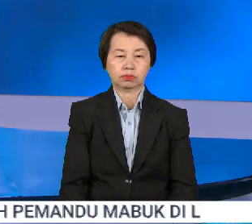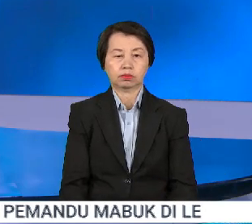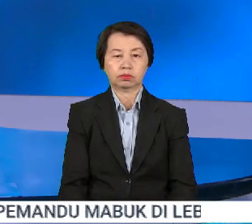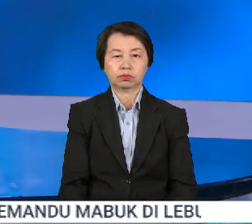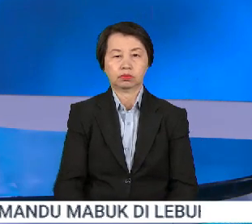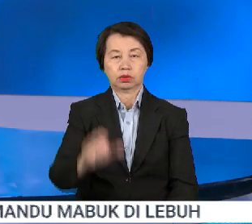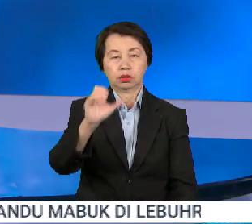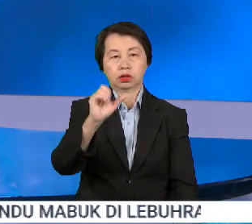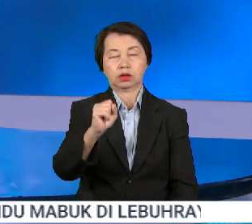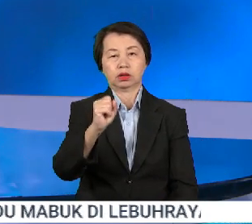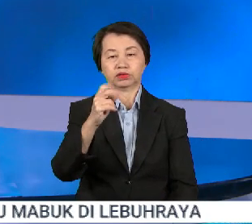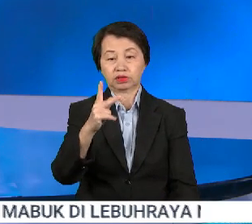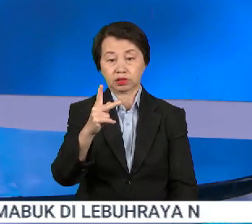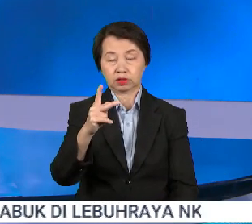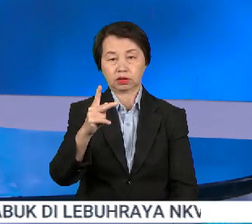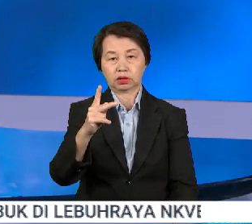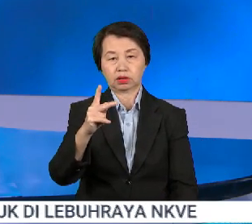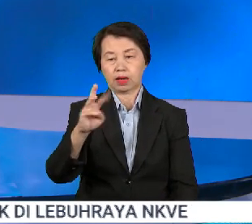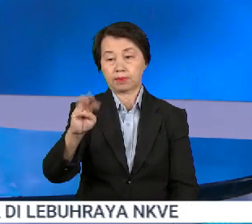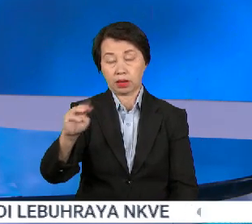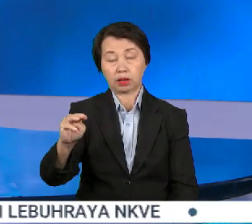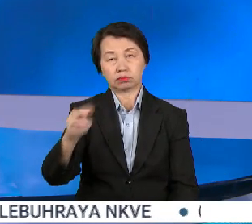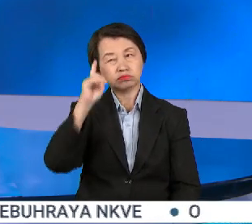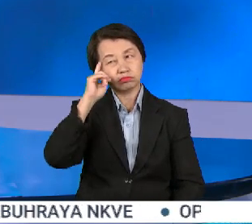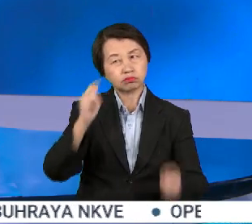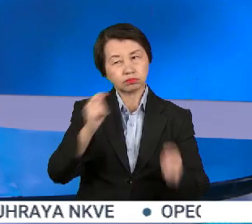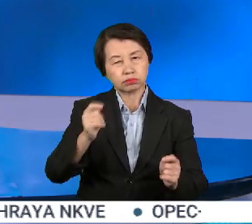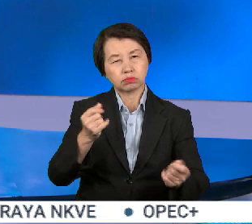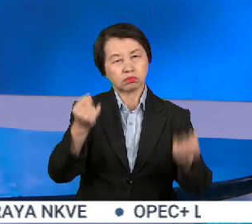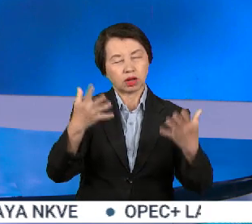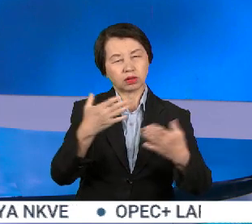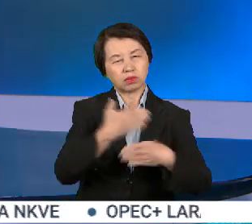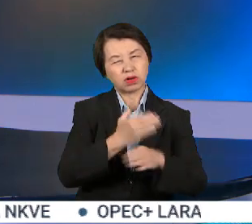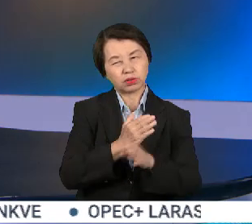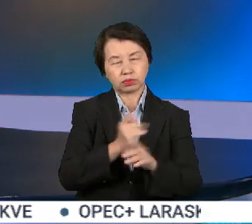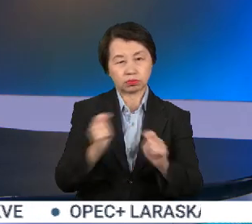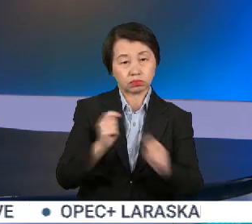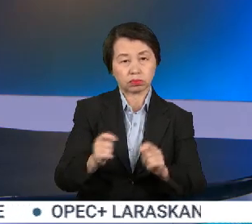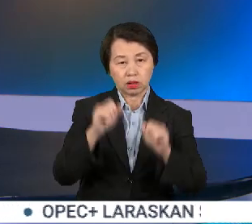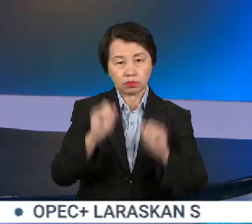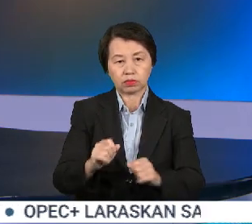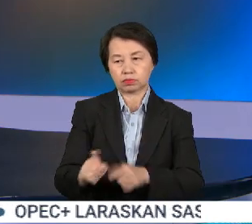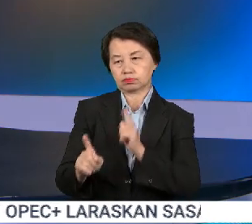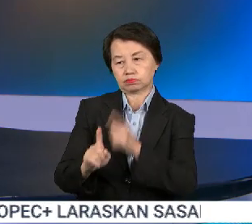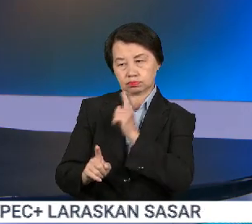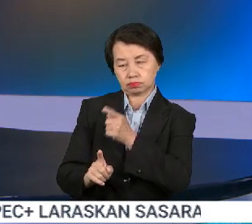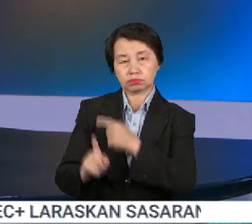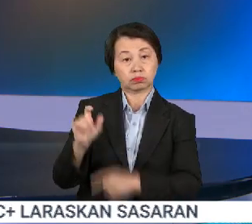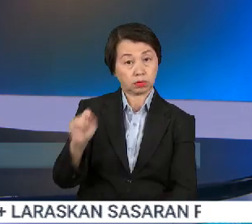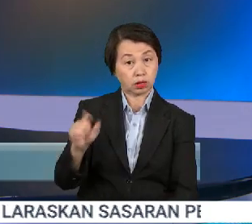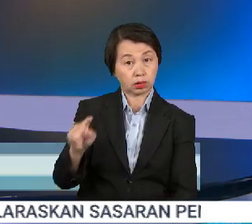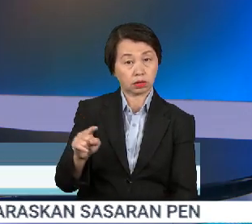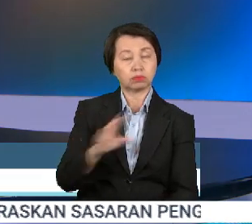suranjaya komunikasi dan multimedia mcmc mempertimbangkan berbagai bentuk tindakan yang boleh dikenakan terhadap telegram